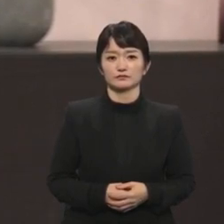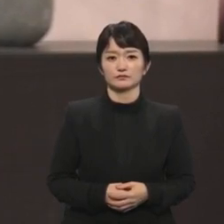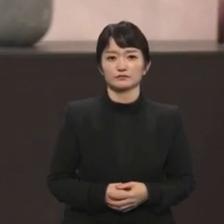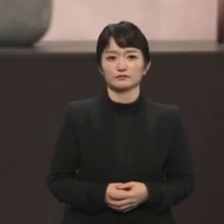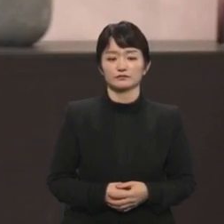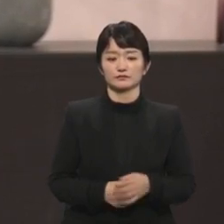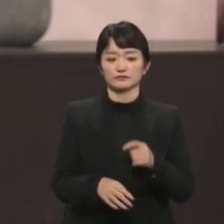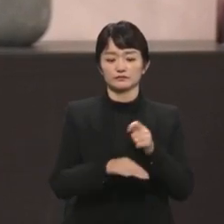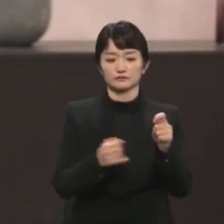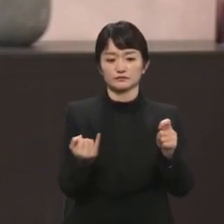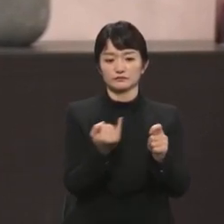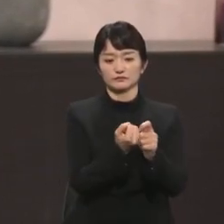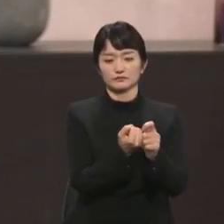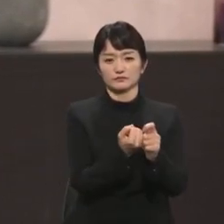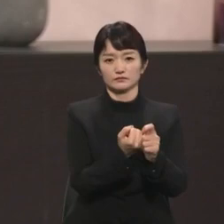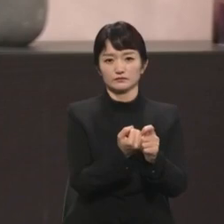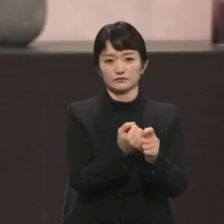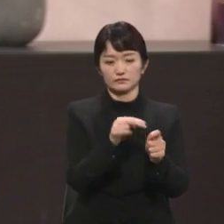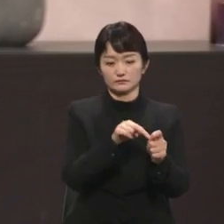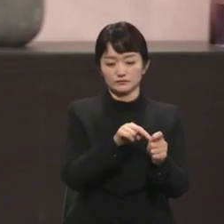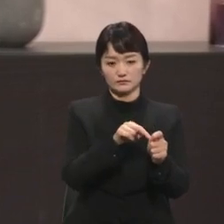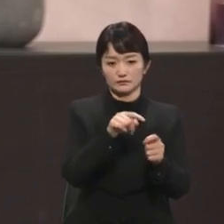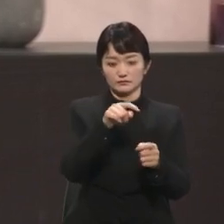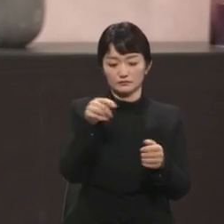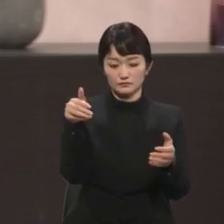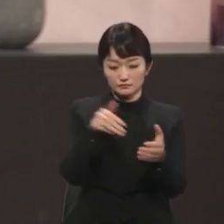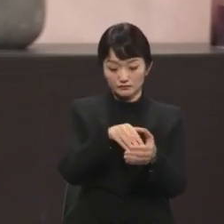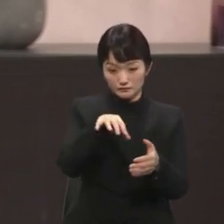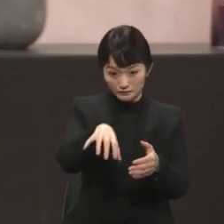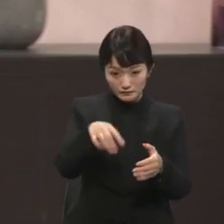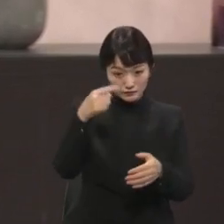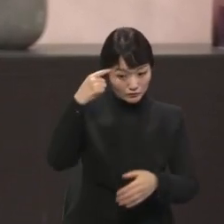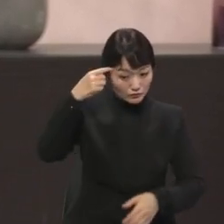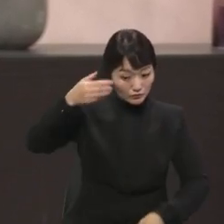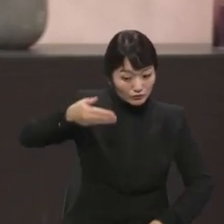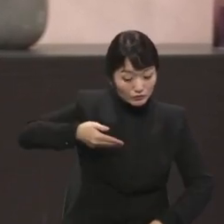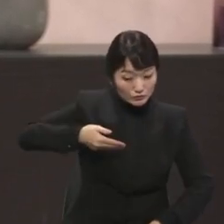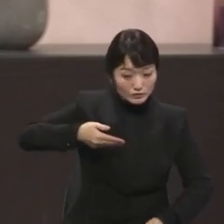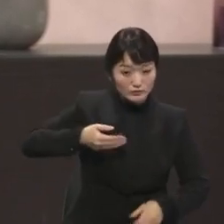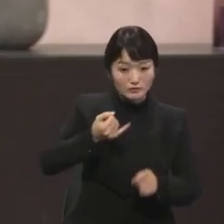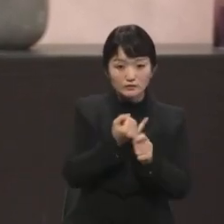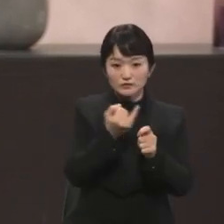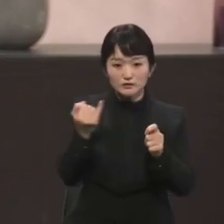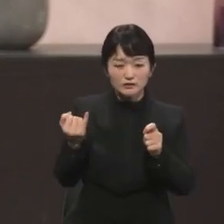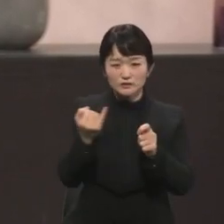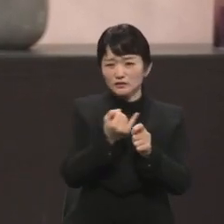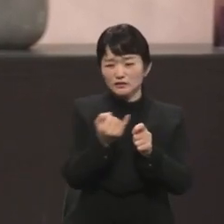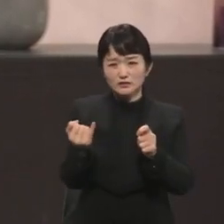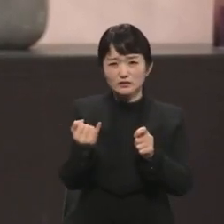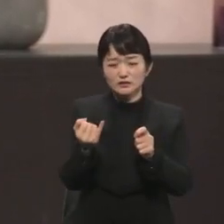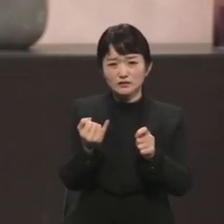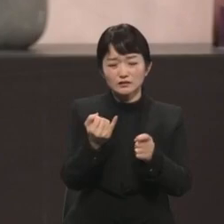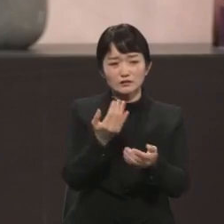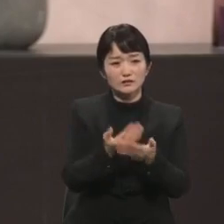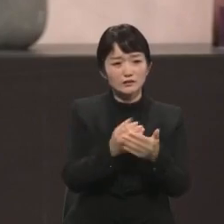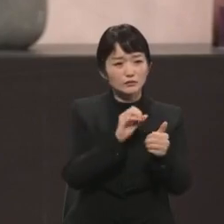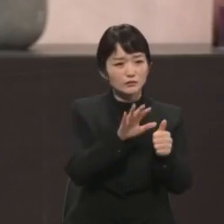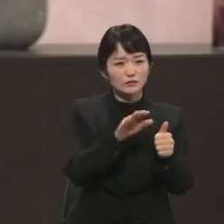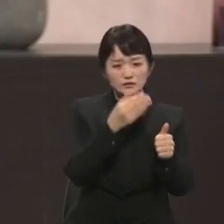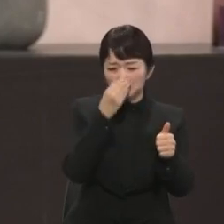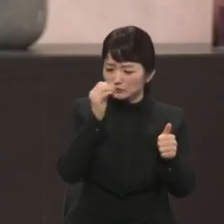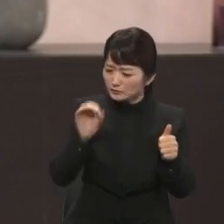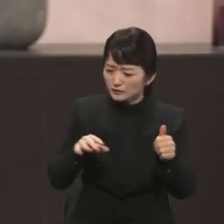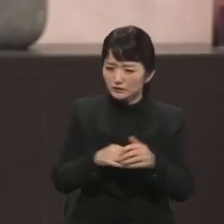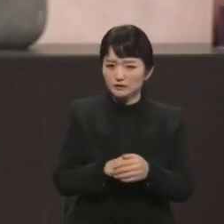확인을 했고 또 하차 요청이 있었는데도 이거를 이제 묵사 했고요 그다음에 이제 그 청력이 이상하다 보니까 이걸 제대로